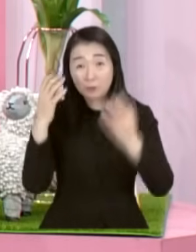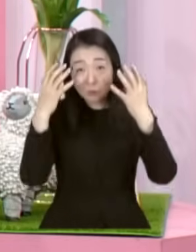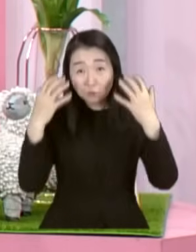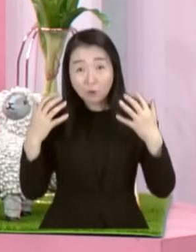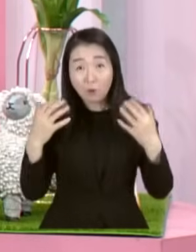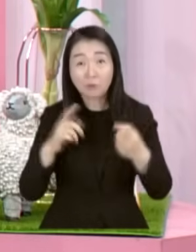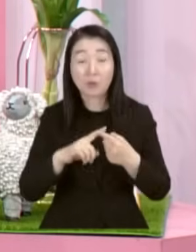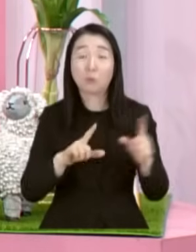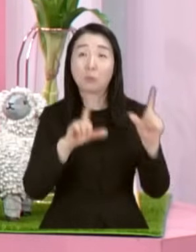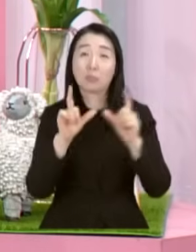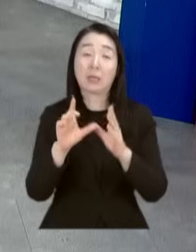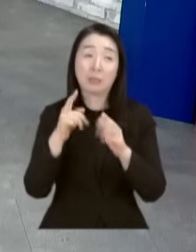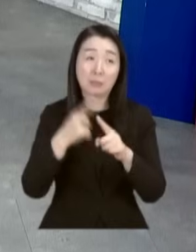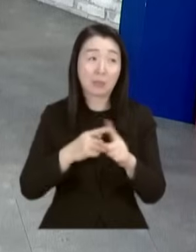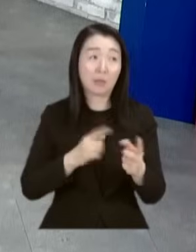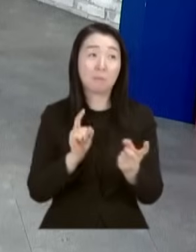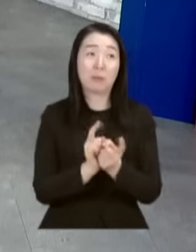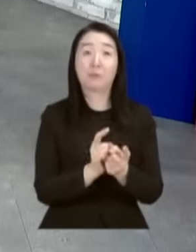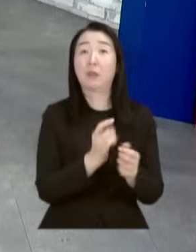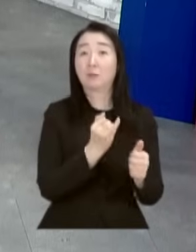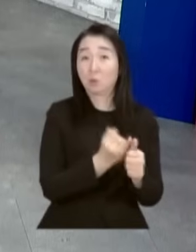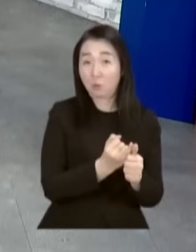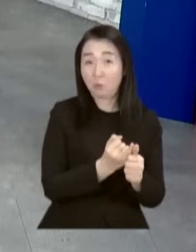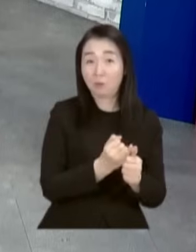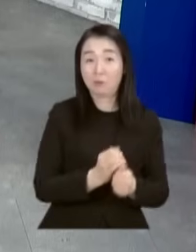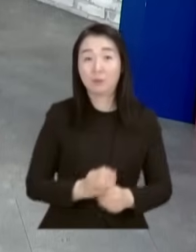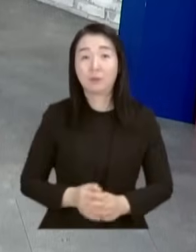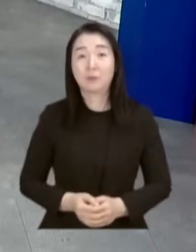만나서 결혼한 거예요. 그런데